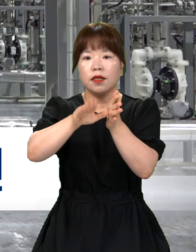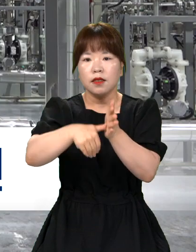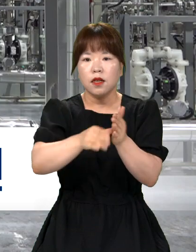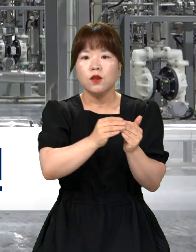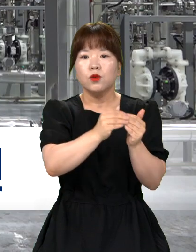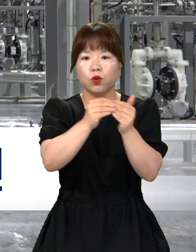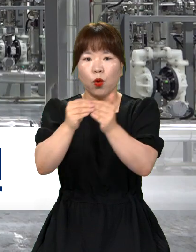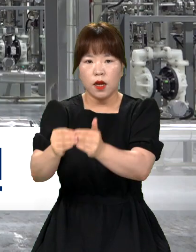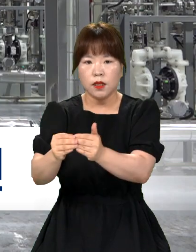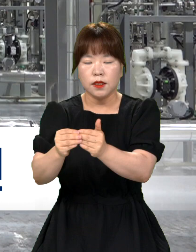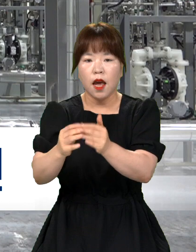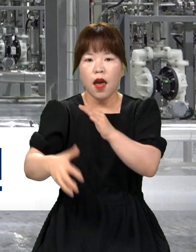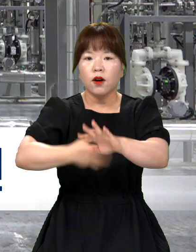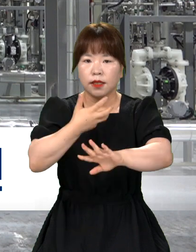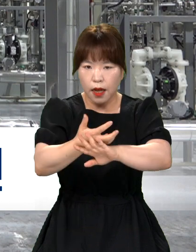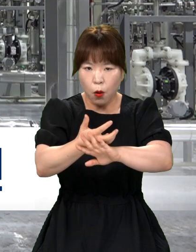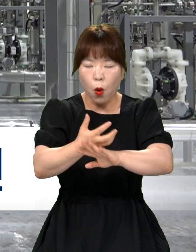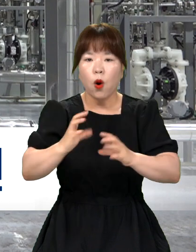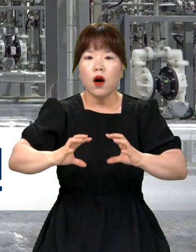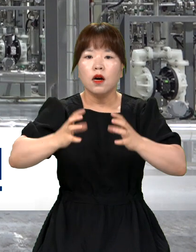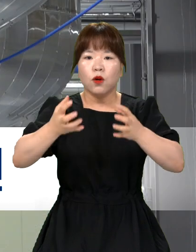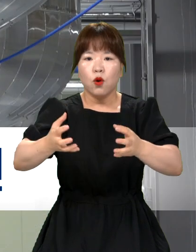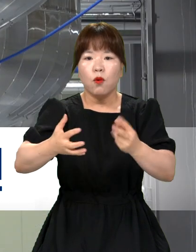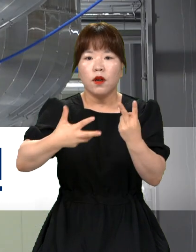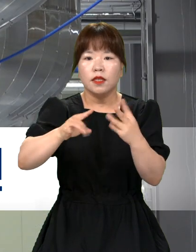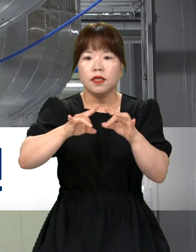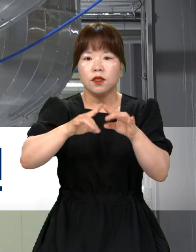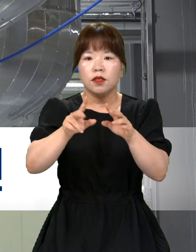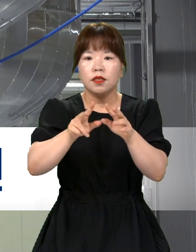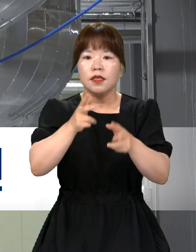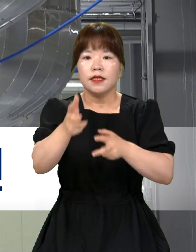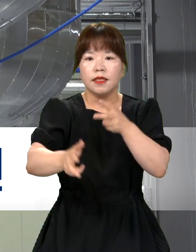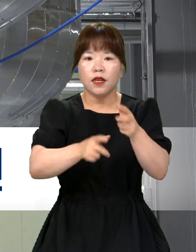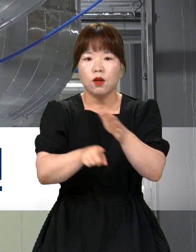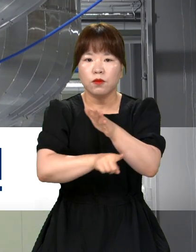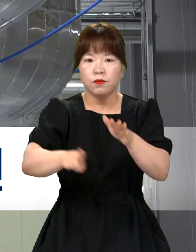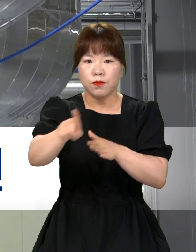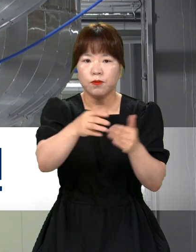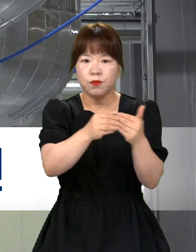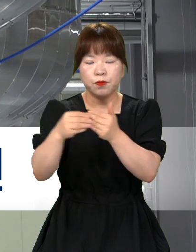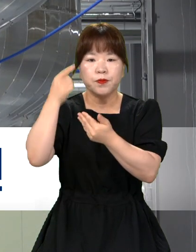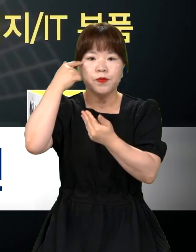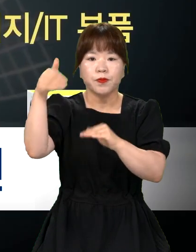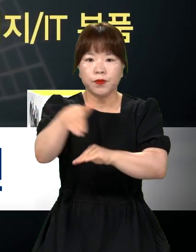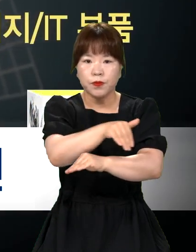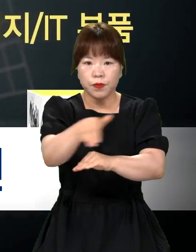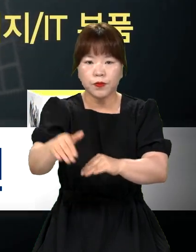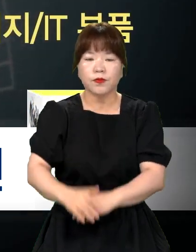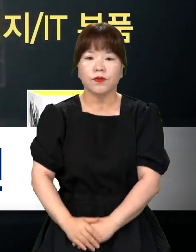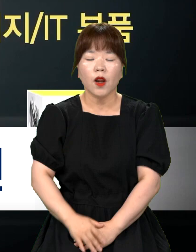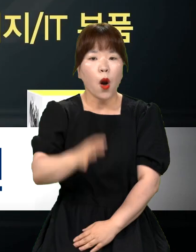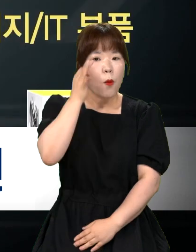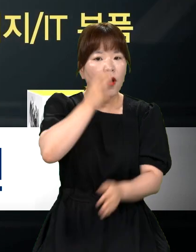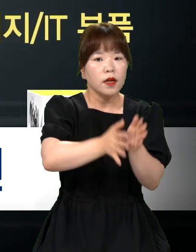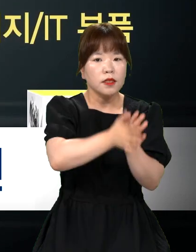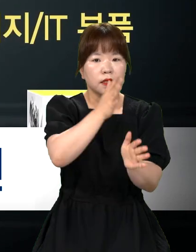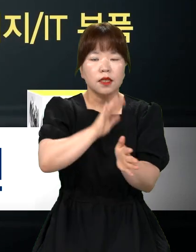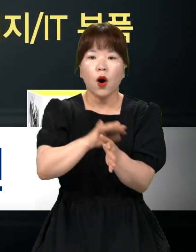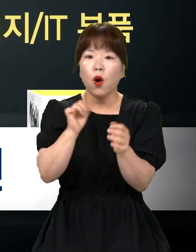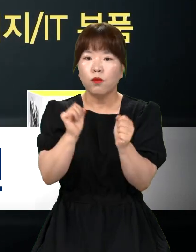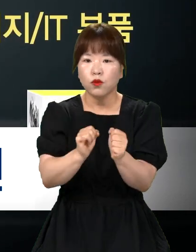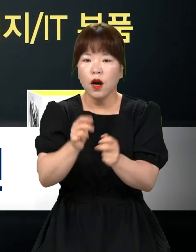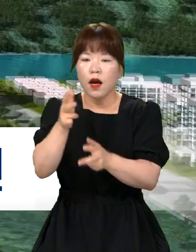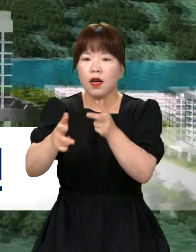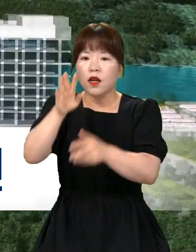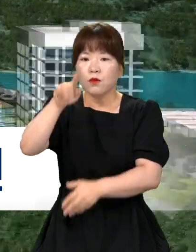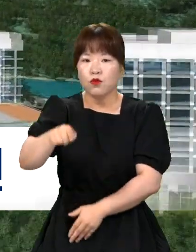새로운 지방시대를 주도하는 혁신을 넘어 글로벌 2차전지 산업을 선도해 나갈 예정입니다 아울러 포항시와